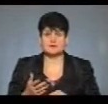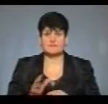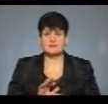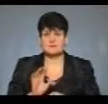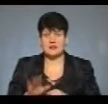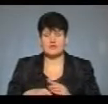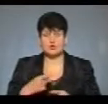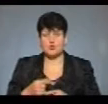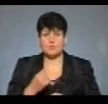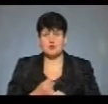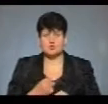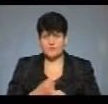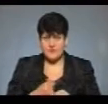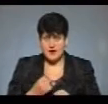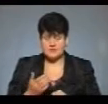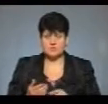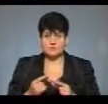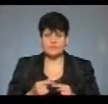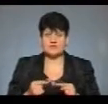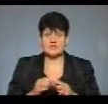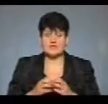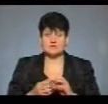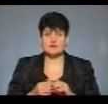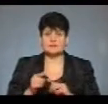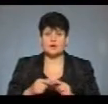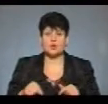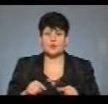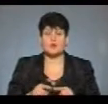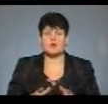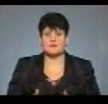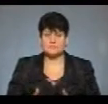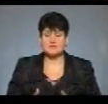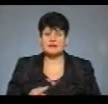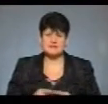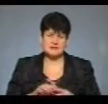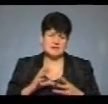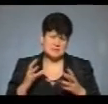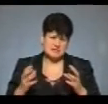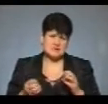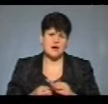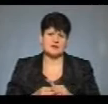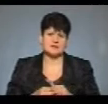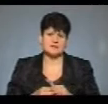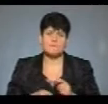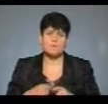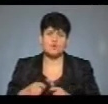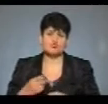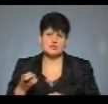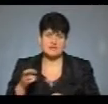відправити на доопрацювання, щоб відповідно визначити результати в тих округах, які належали. От, це є такі загальні